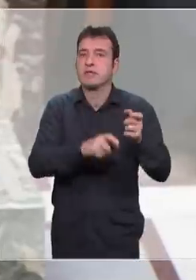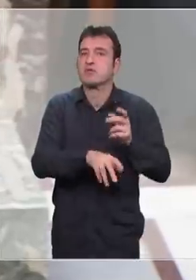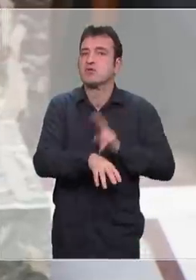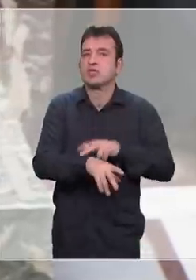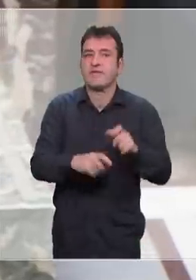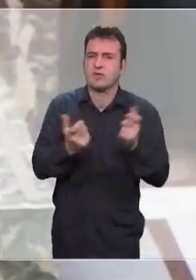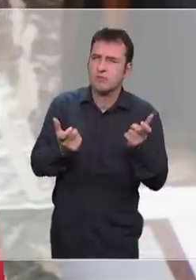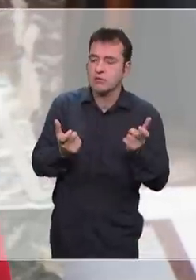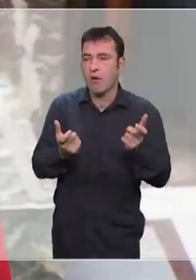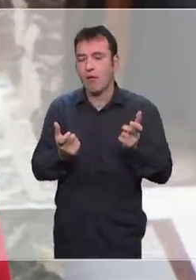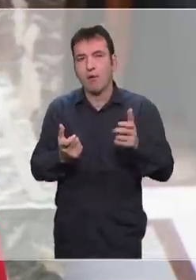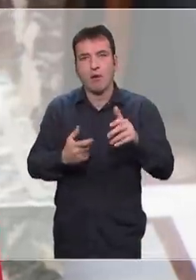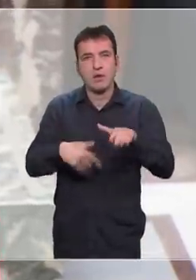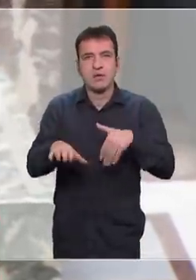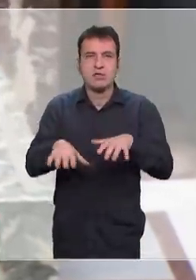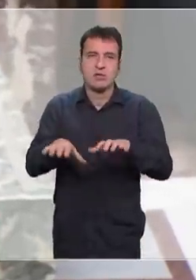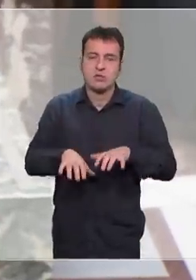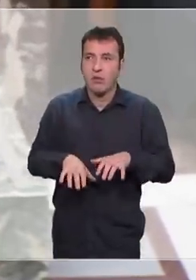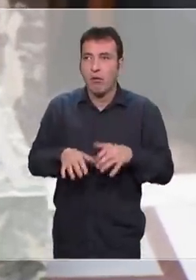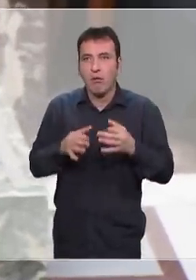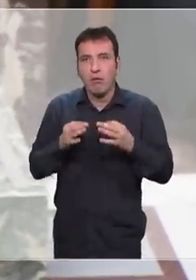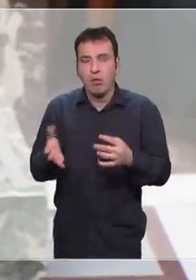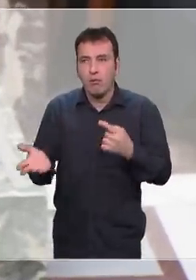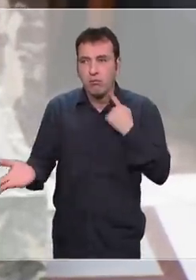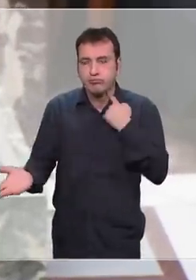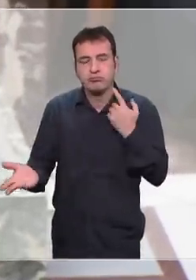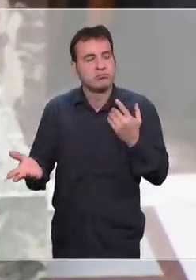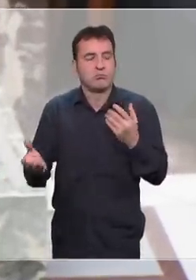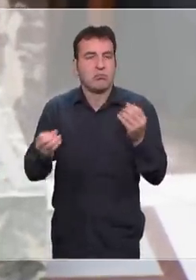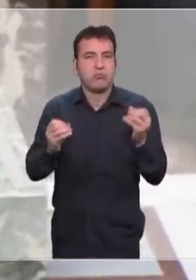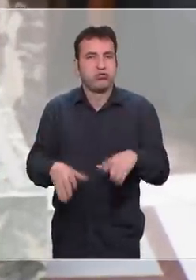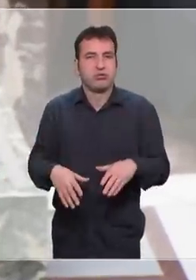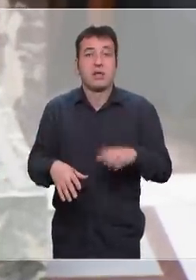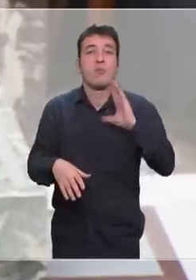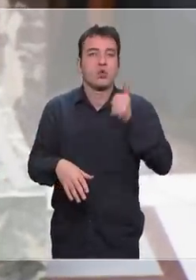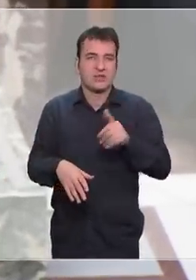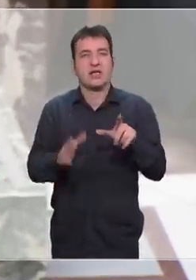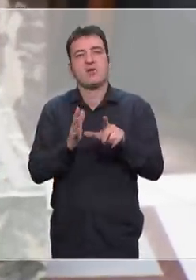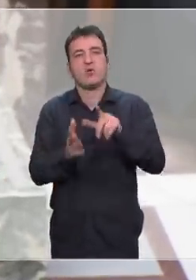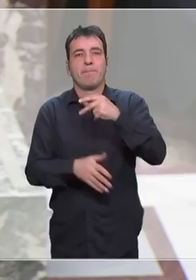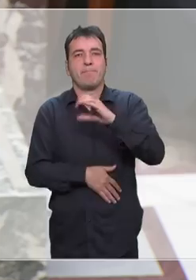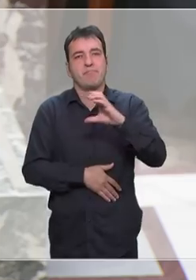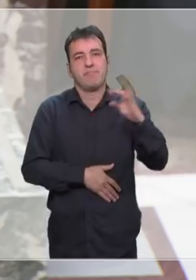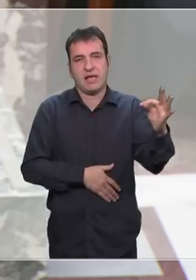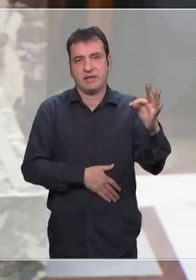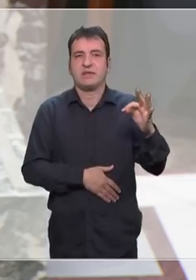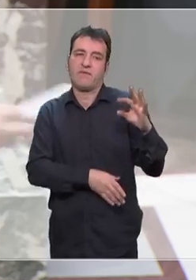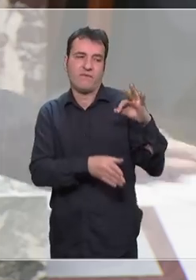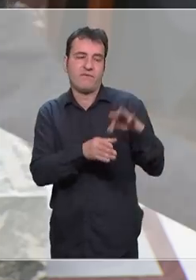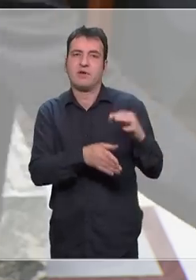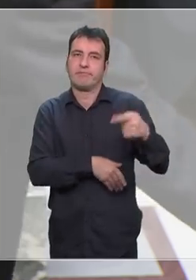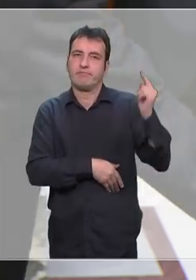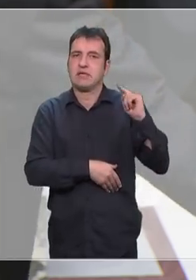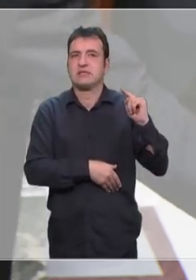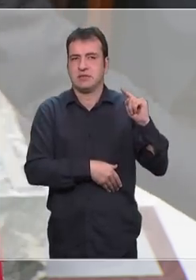souvent chronophages? Ça n'est donc pas un hasard si la loi Pacte, que nous avons été nombreux à voter lors de la précédente mandature, a effectivement mis